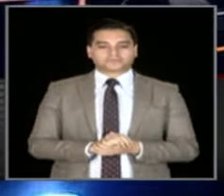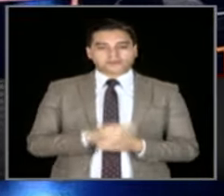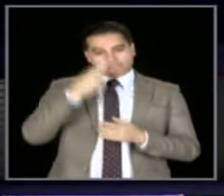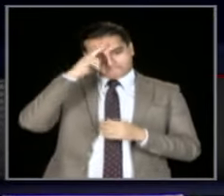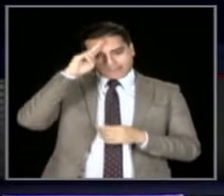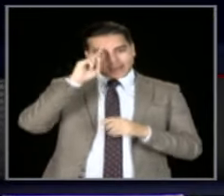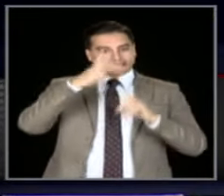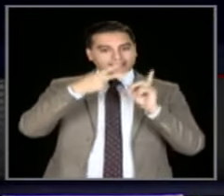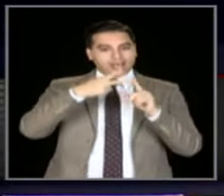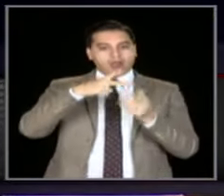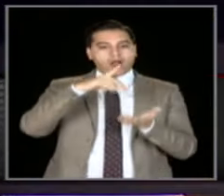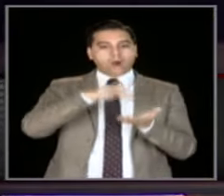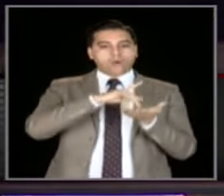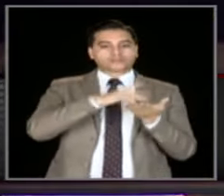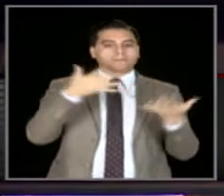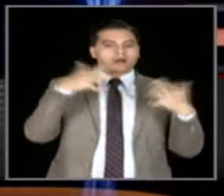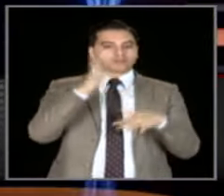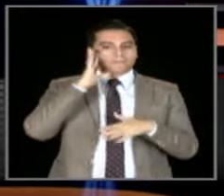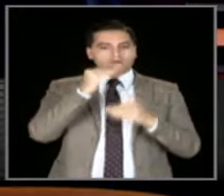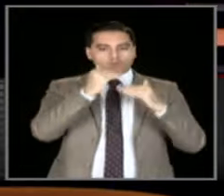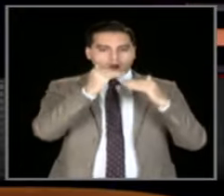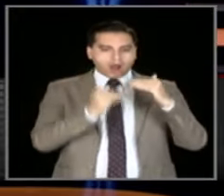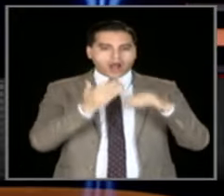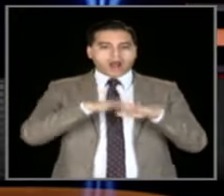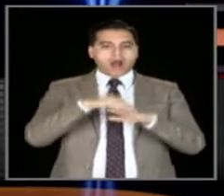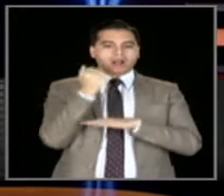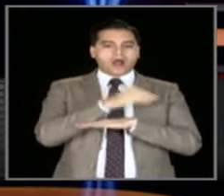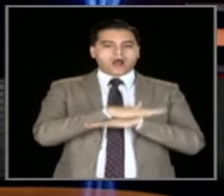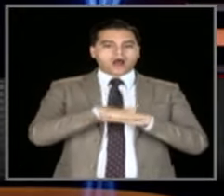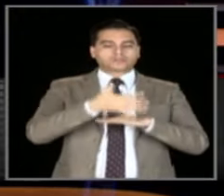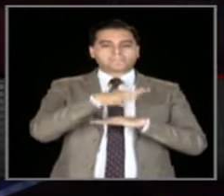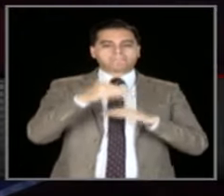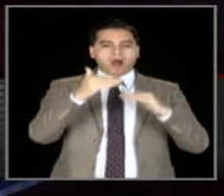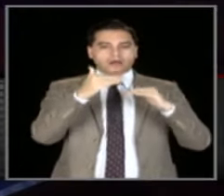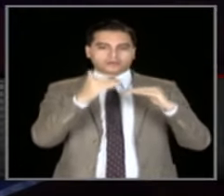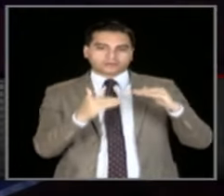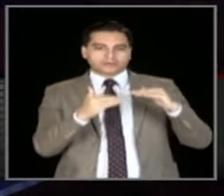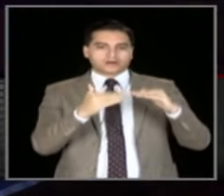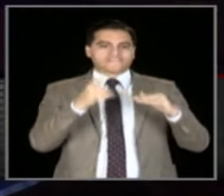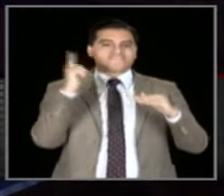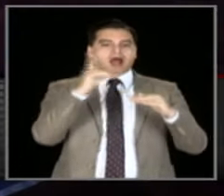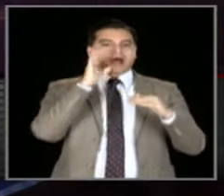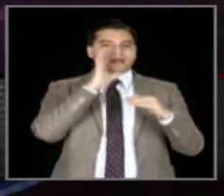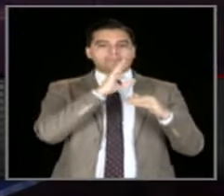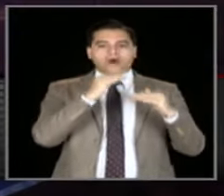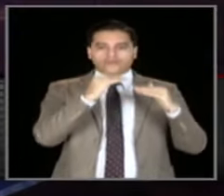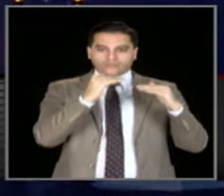ما هي ثاني أكثر العواصم انخفاضاً عن مستوى سطح البحر في العالم؟